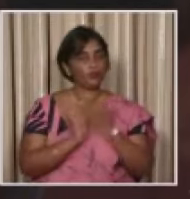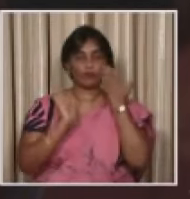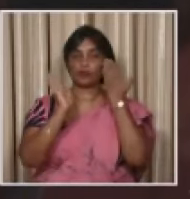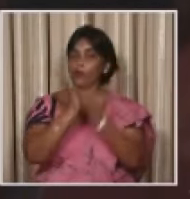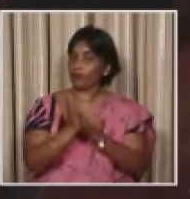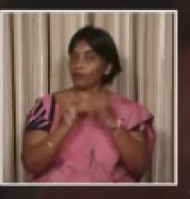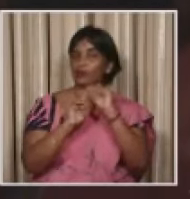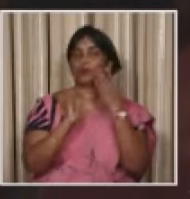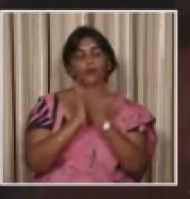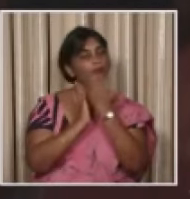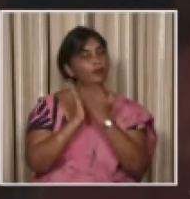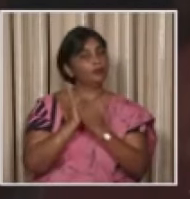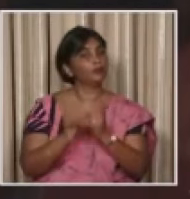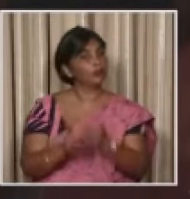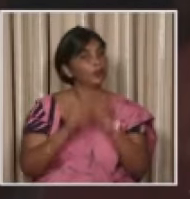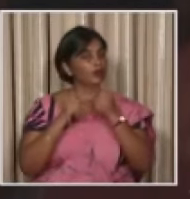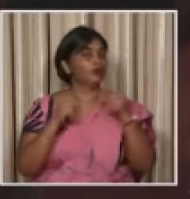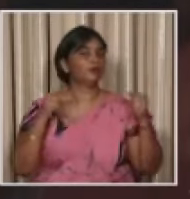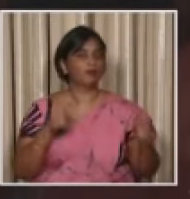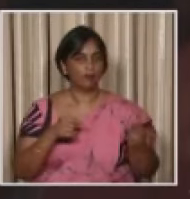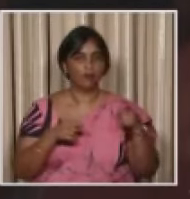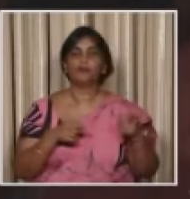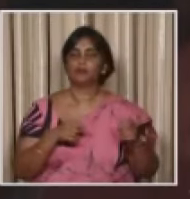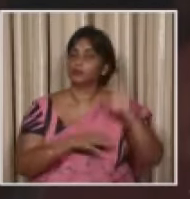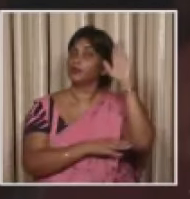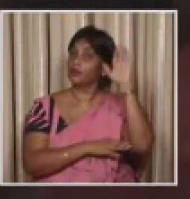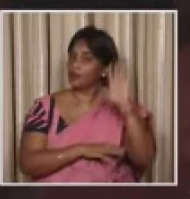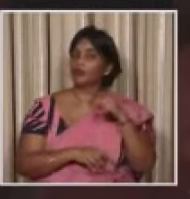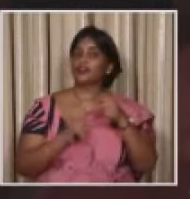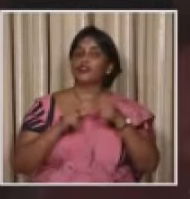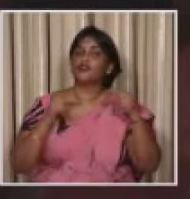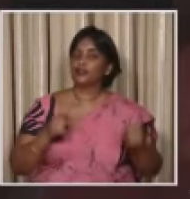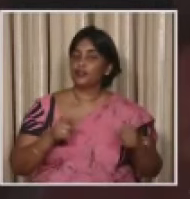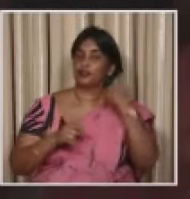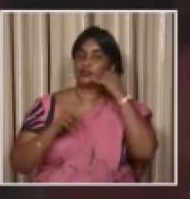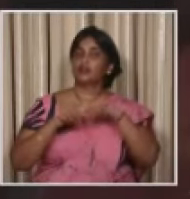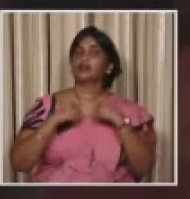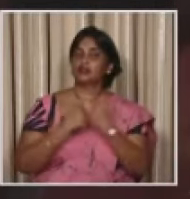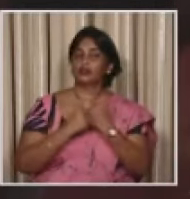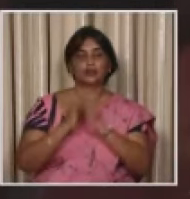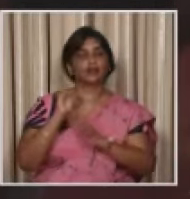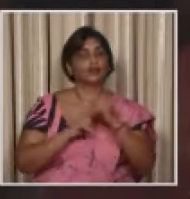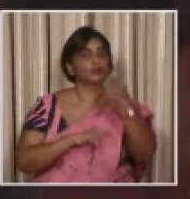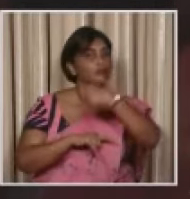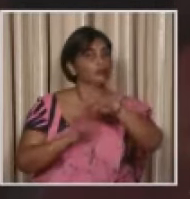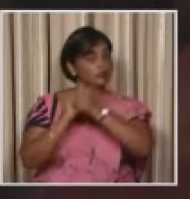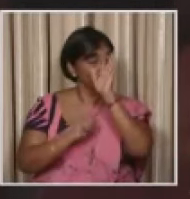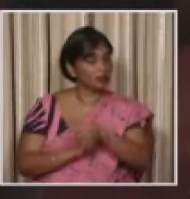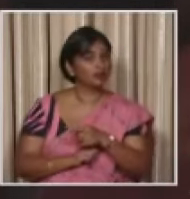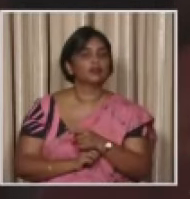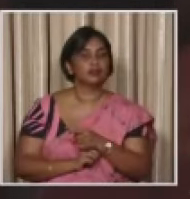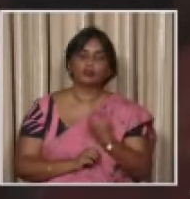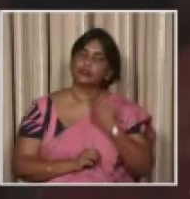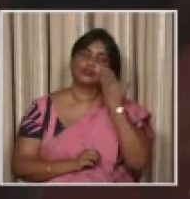තියෙන ප්‍රතිපත්තියේ කරුණු වලටම විරුද්ධව අත උස්සන්න විපක්ෂයේ සමගි ජන බලවේගයේ මන්ත්‍රීවරුන්ට සිදුවීම